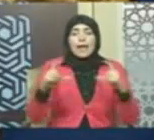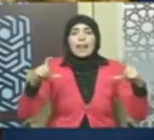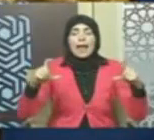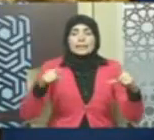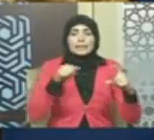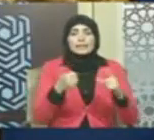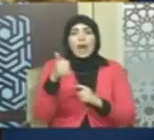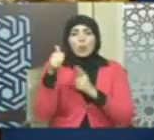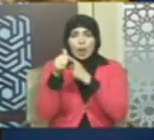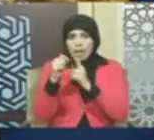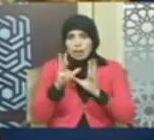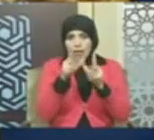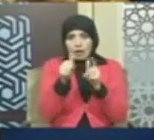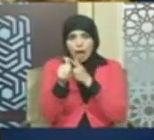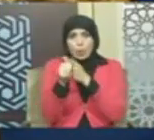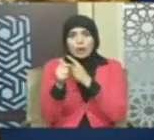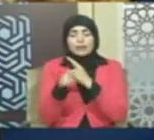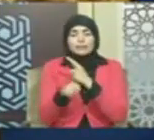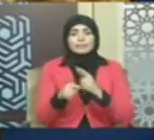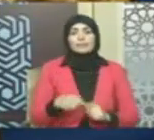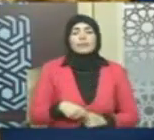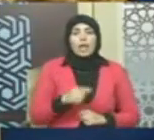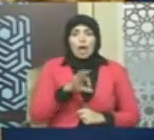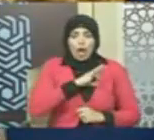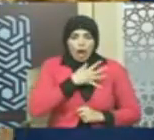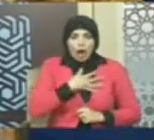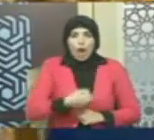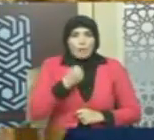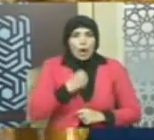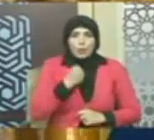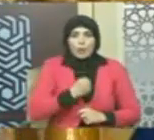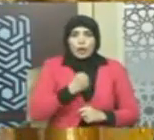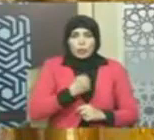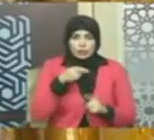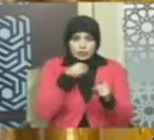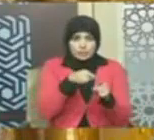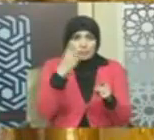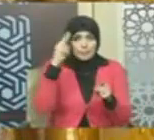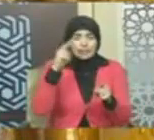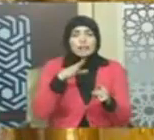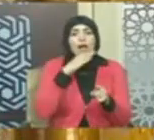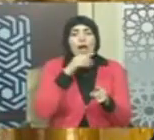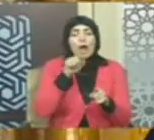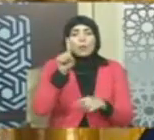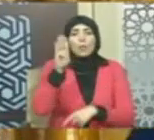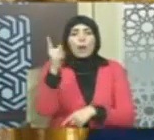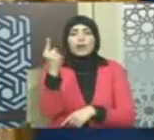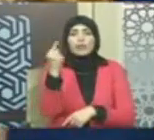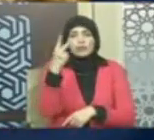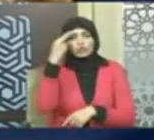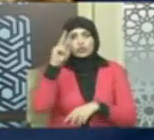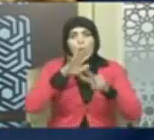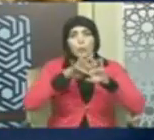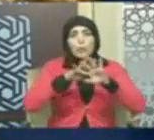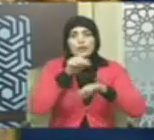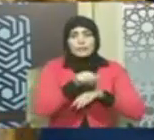أرحم أمتي بأمتي أبو بكر. سئل النبي صلى الله عليه وسلم